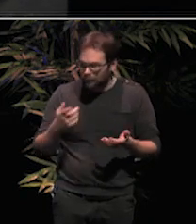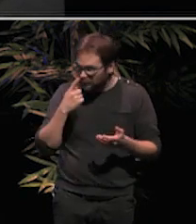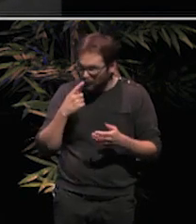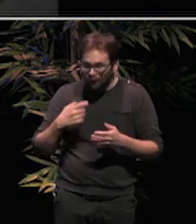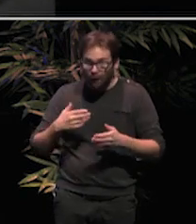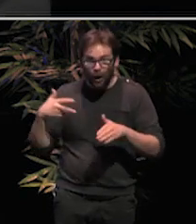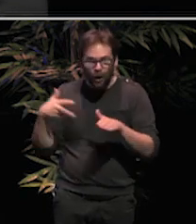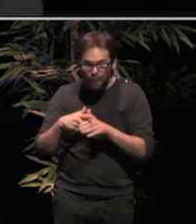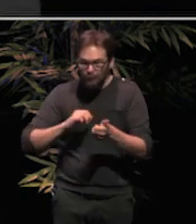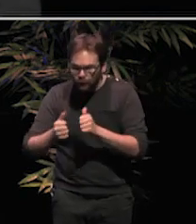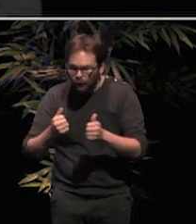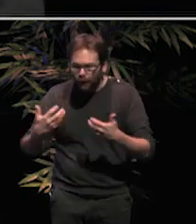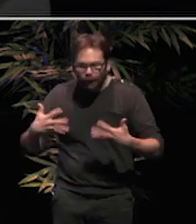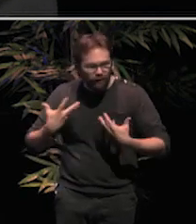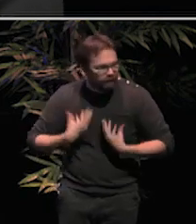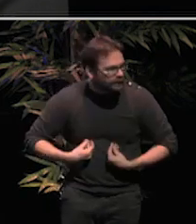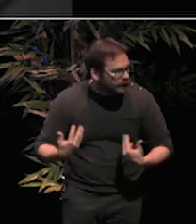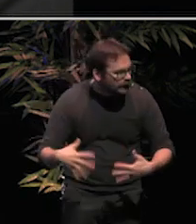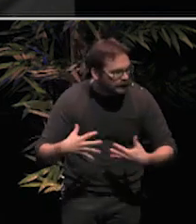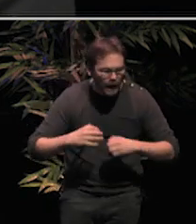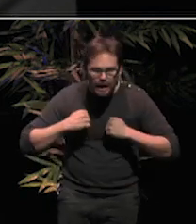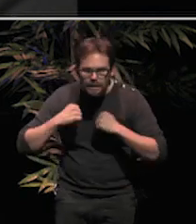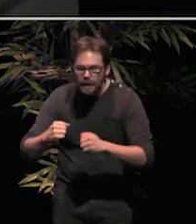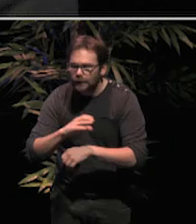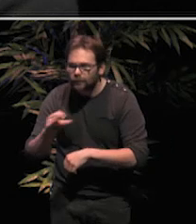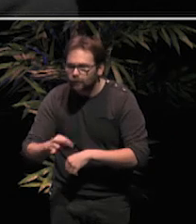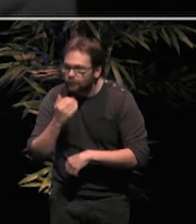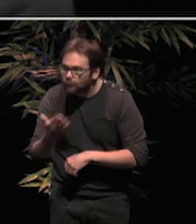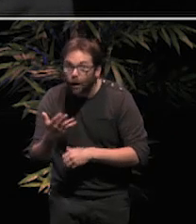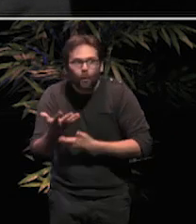fatigué et pas trop, pas à 100%, et soit on essaye